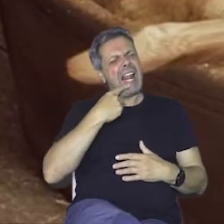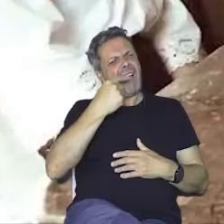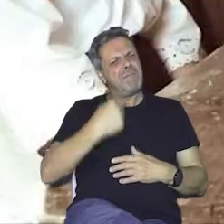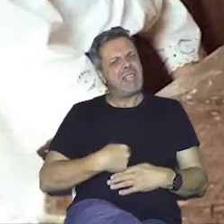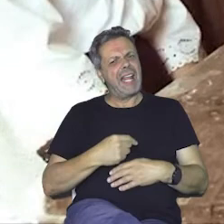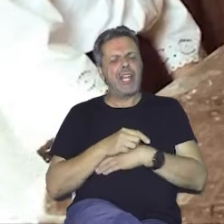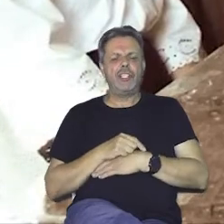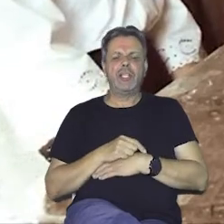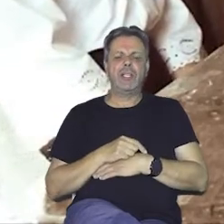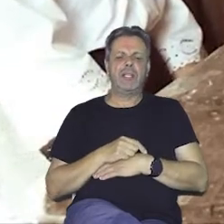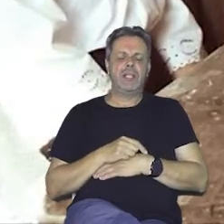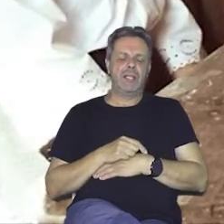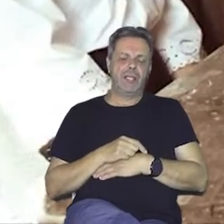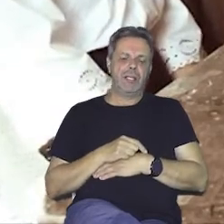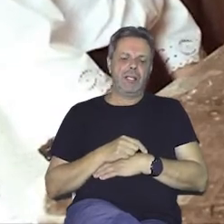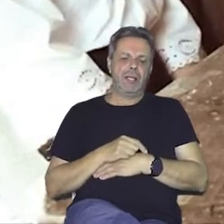reći,